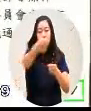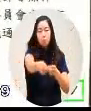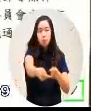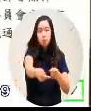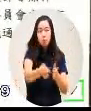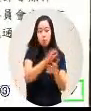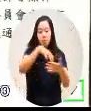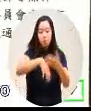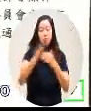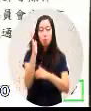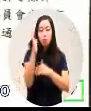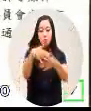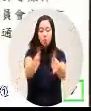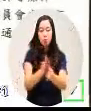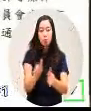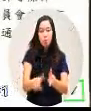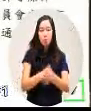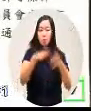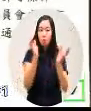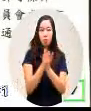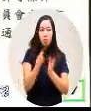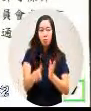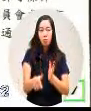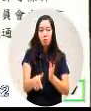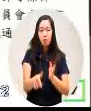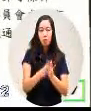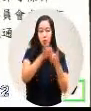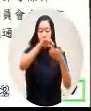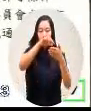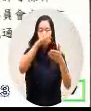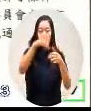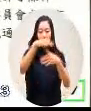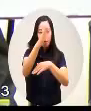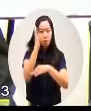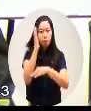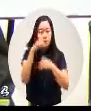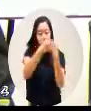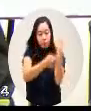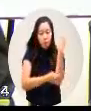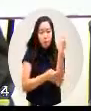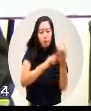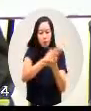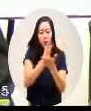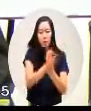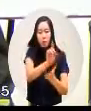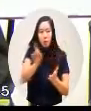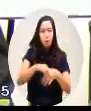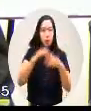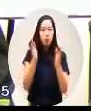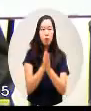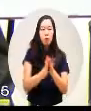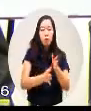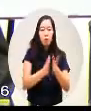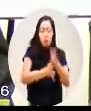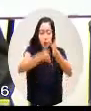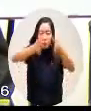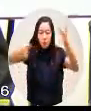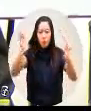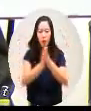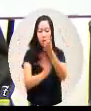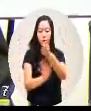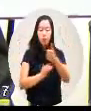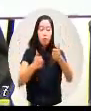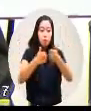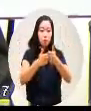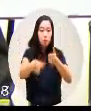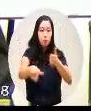啊内政部啊也所有的啊法案呐、啊、哈，拢是经由着安尼。都市委员会，只要我们都市委